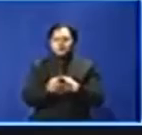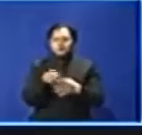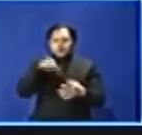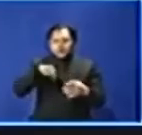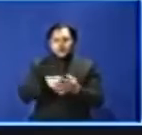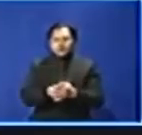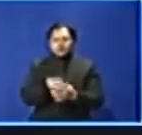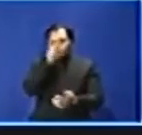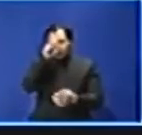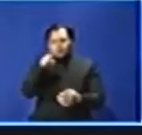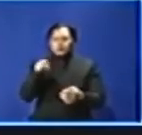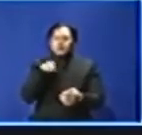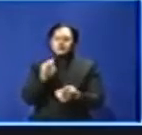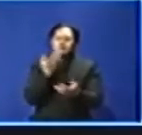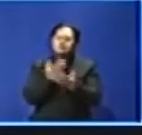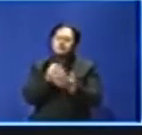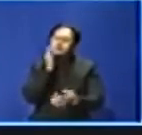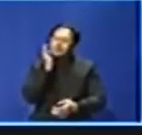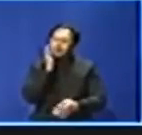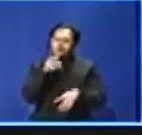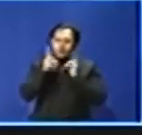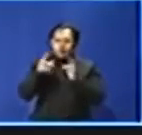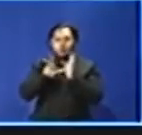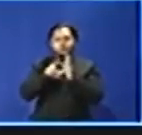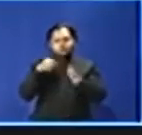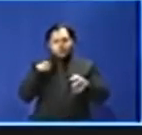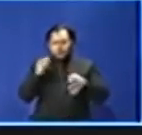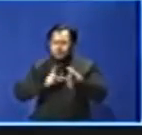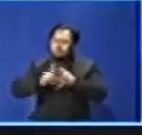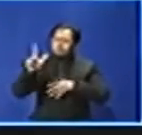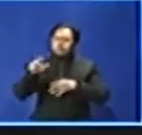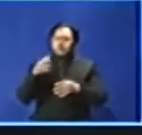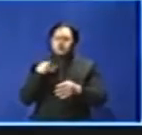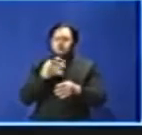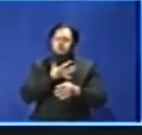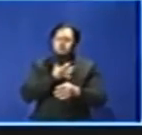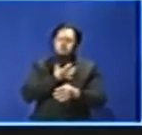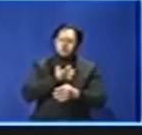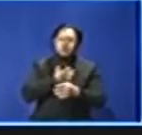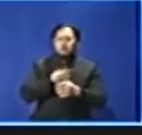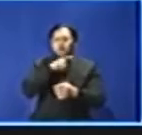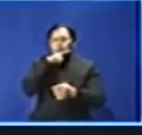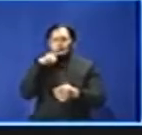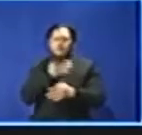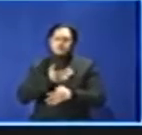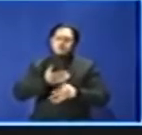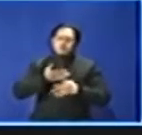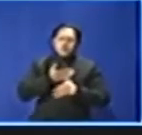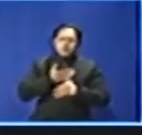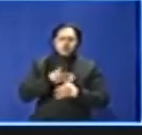dan tentu kami juga memohon maaf apabila dalam pelaksanaan ada yang kurang berkenan ada yang kurang nyaman